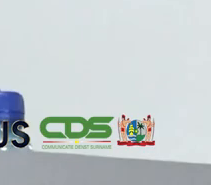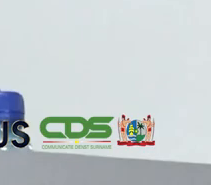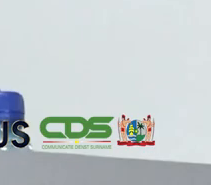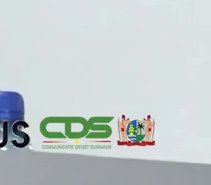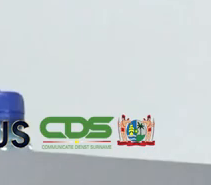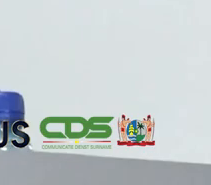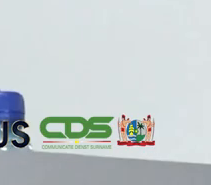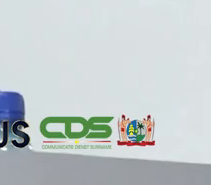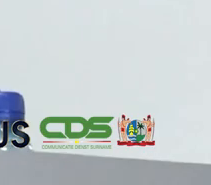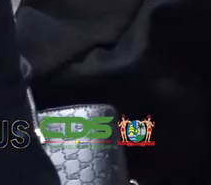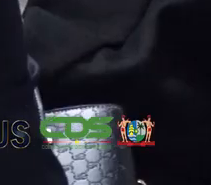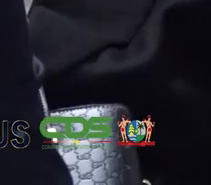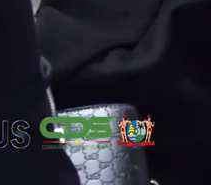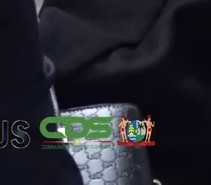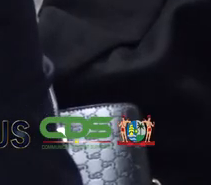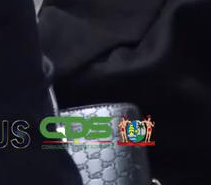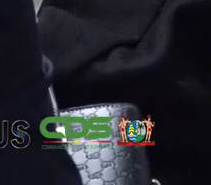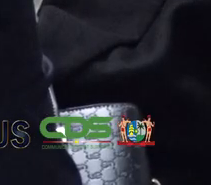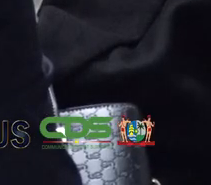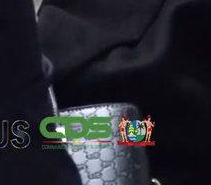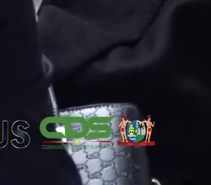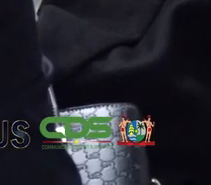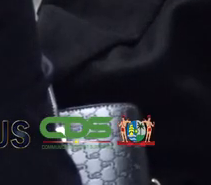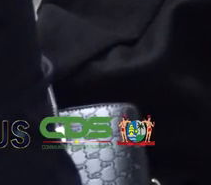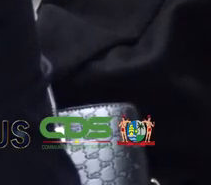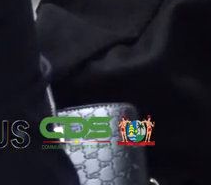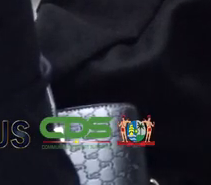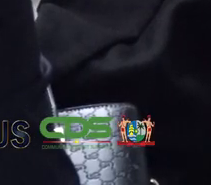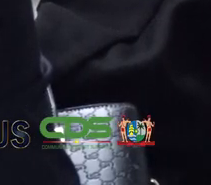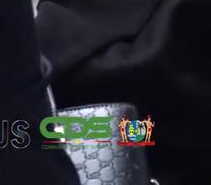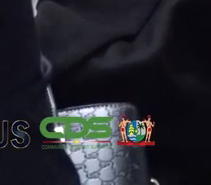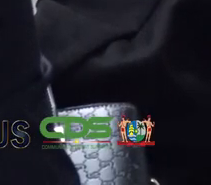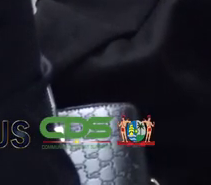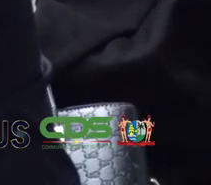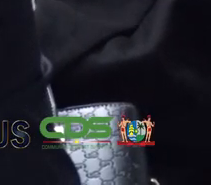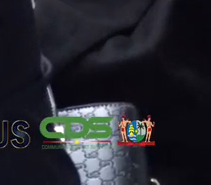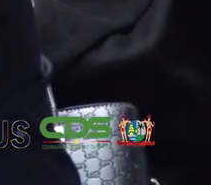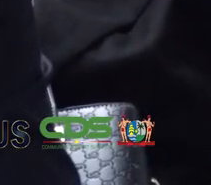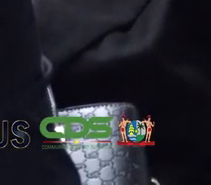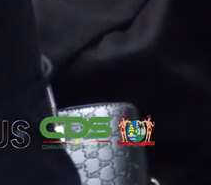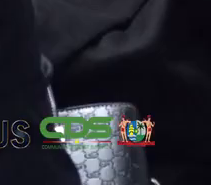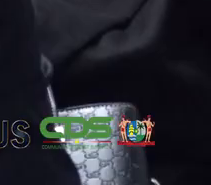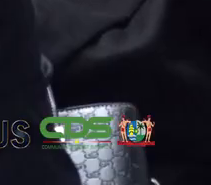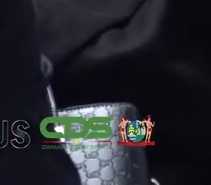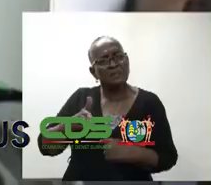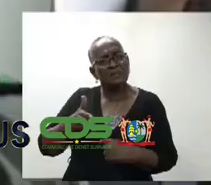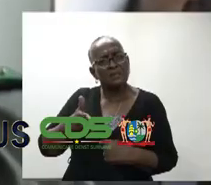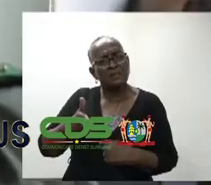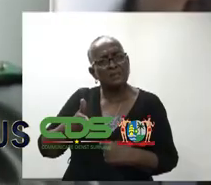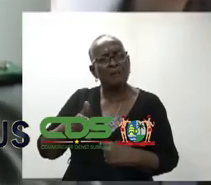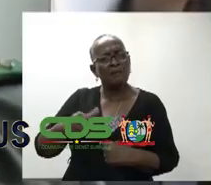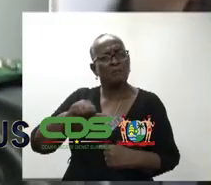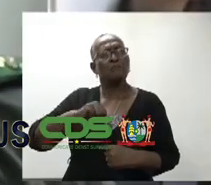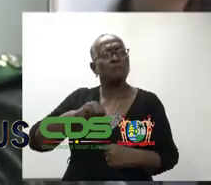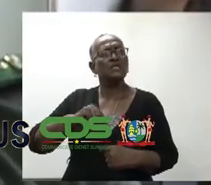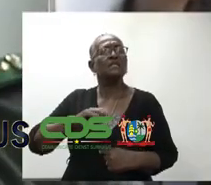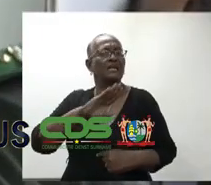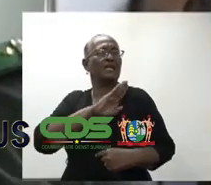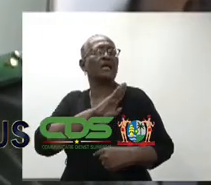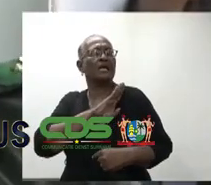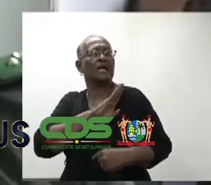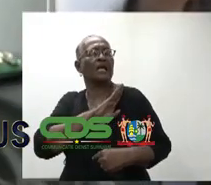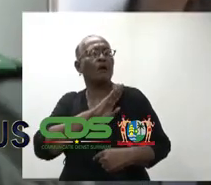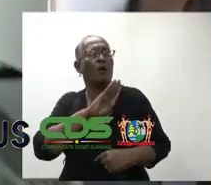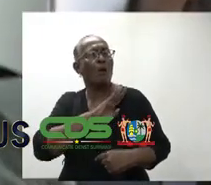ik beperken tot mijzelf. Misschien ben ik ook te optimistisch